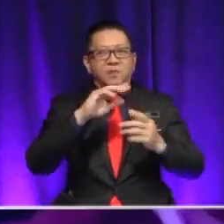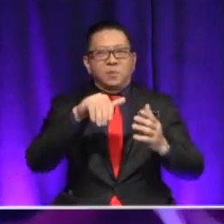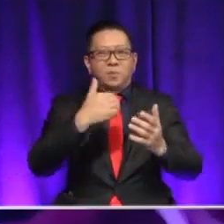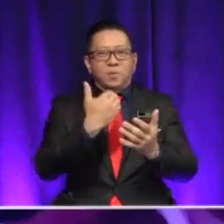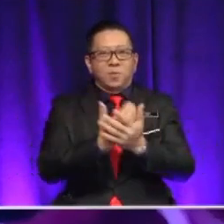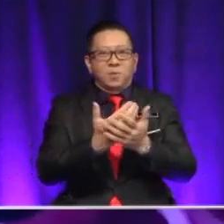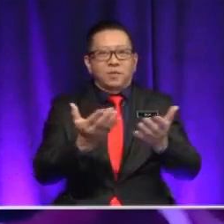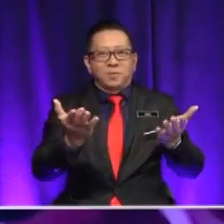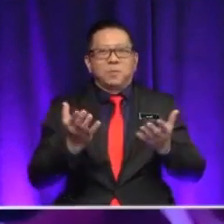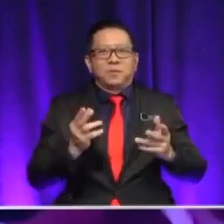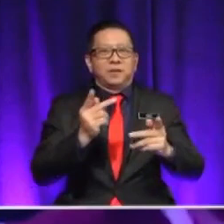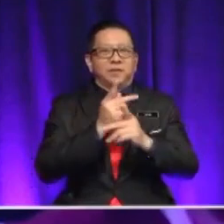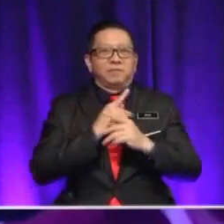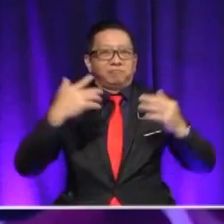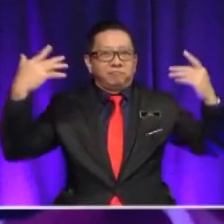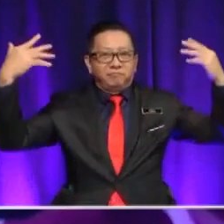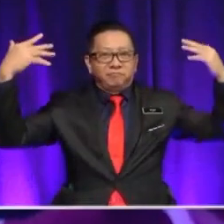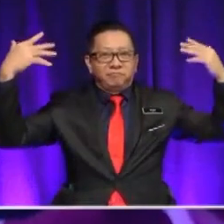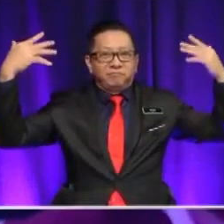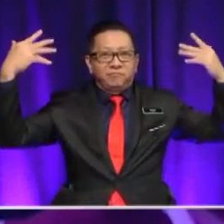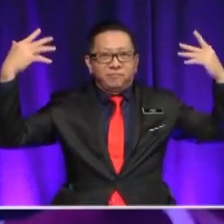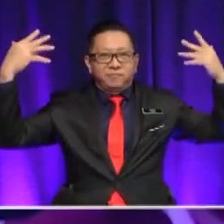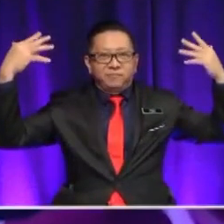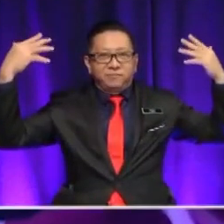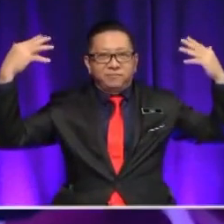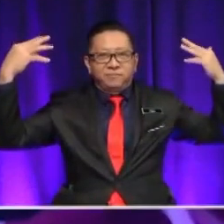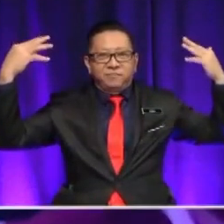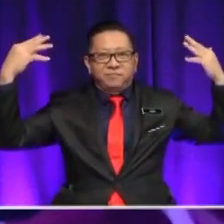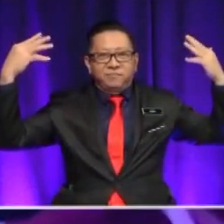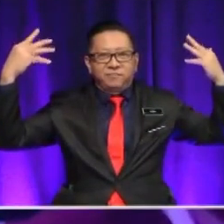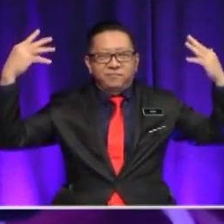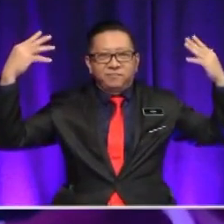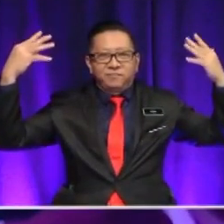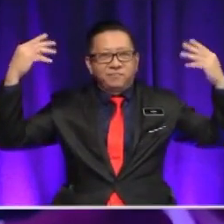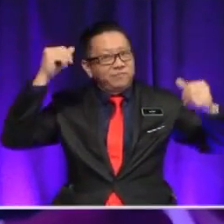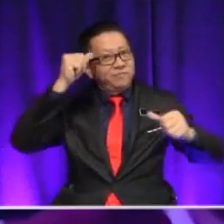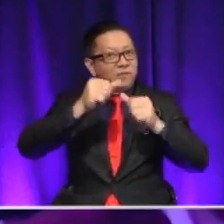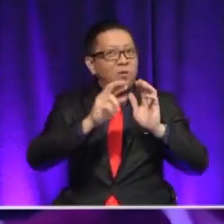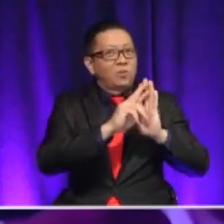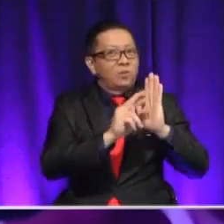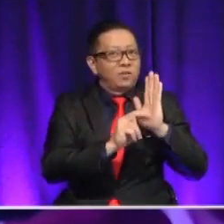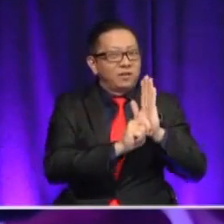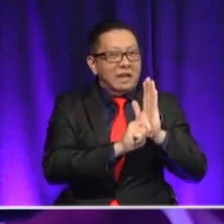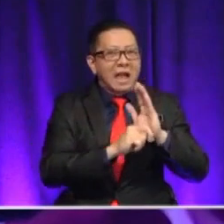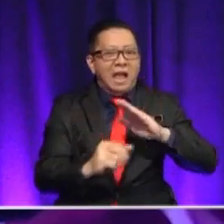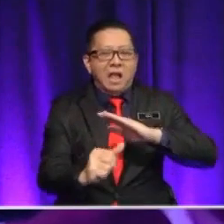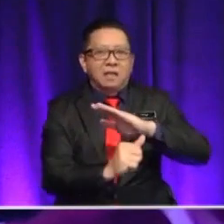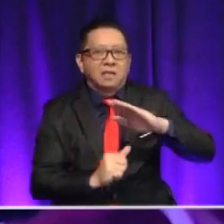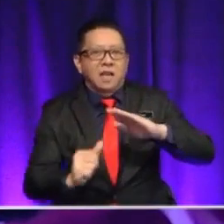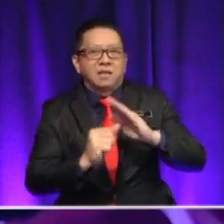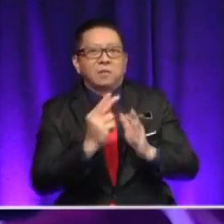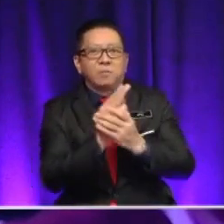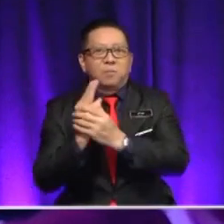Cikgu Ko Kiani juga atas kesudian bersama dengan kami pada hari ini. Ingat, rukun negara itu merupakan asas perpaduan